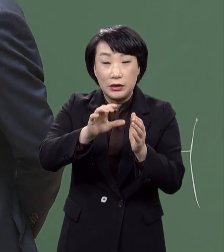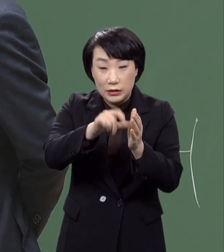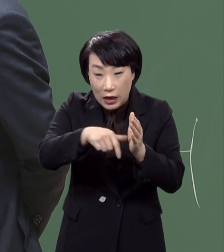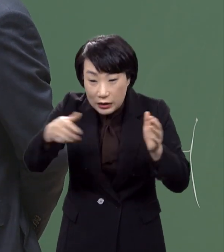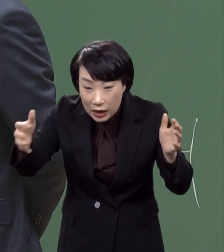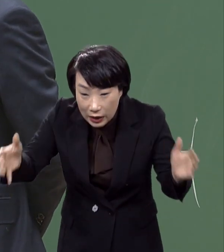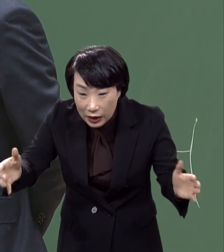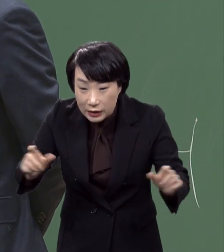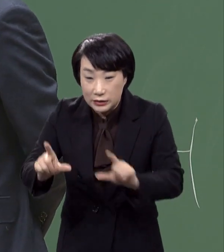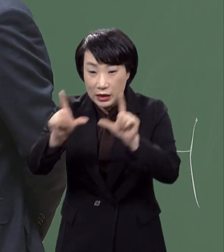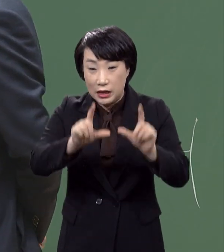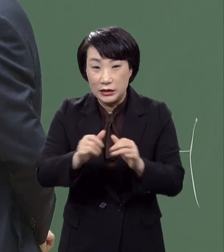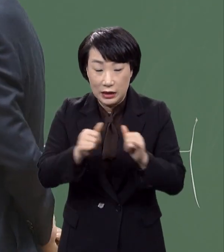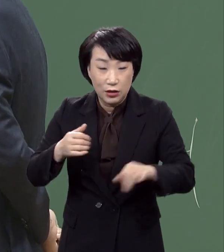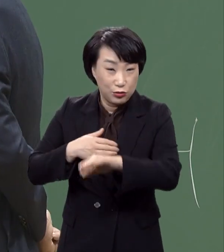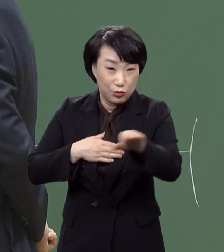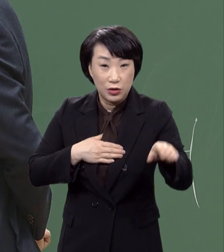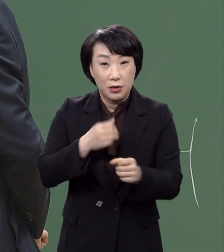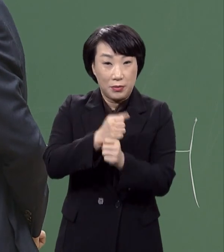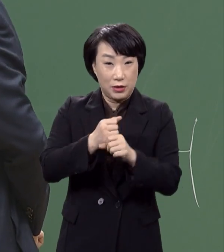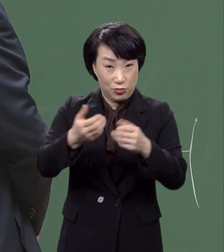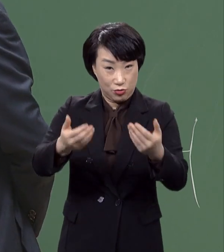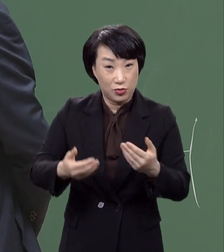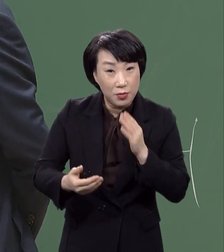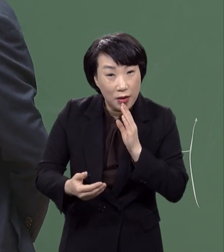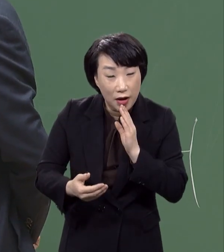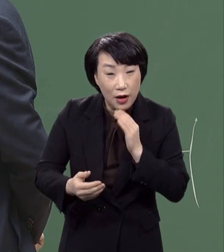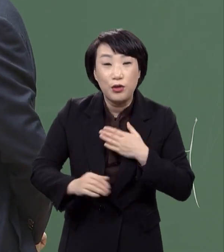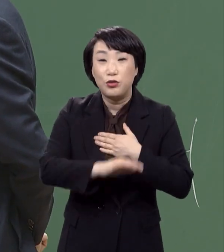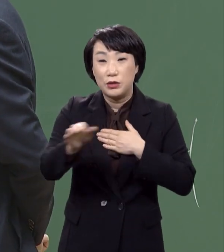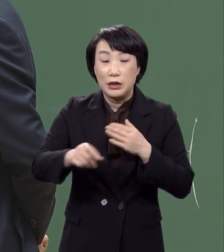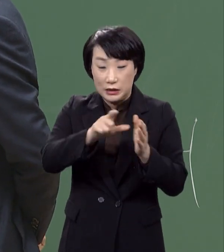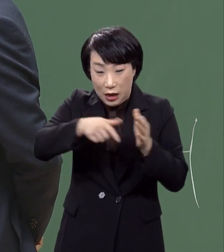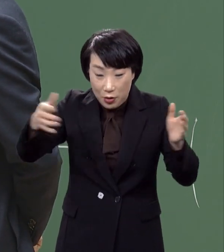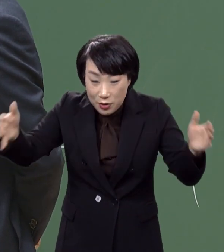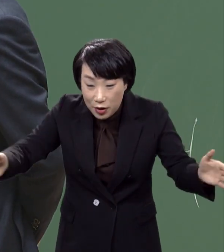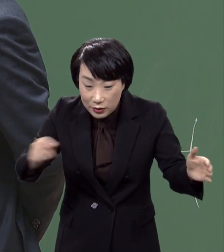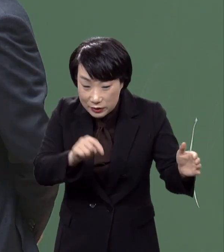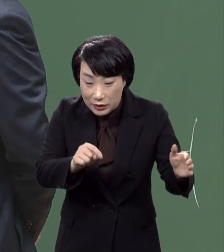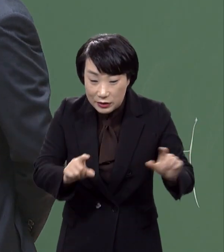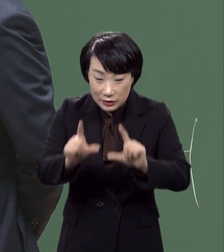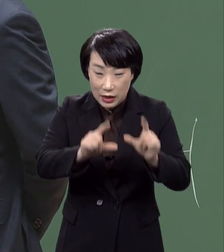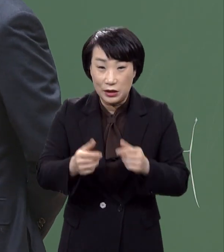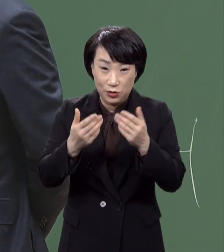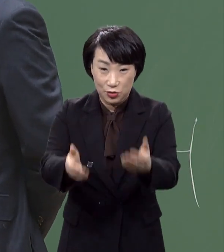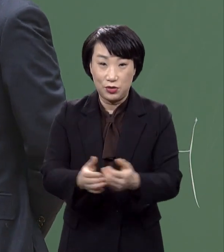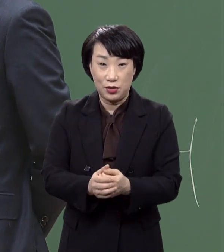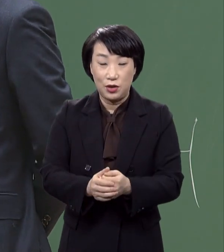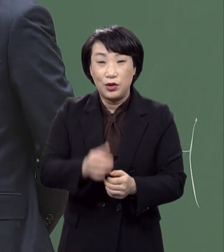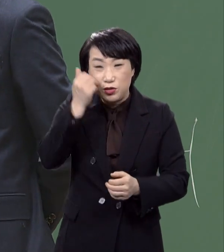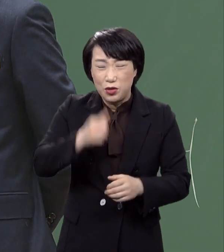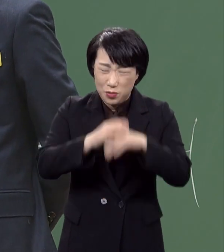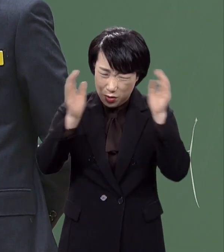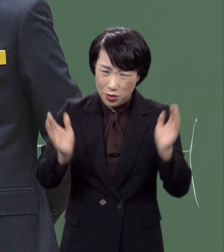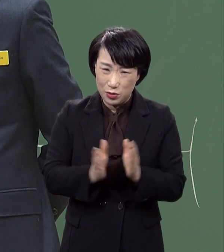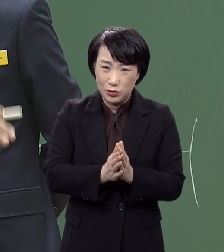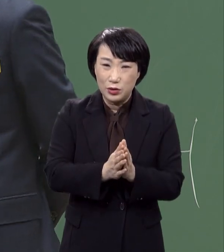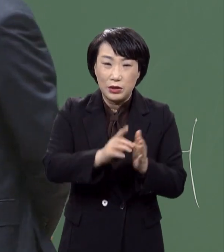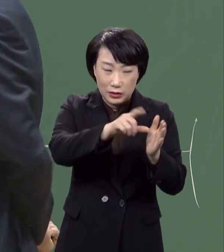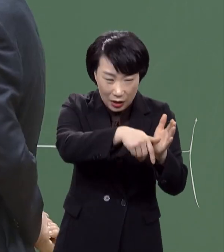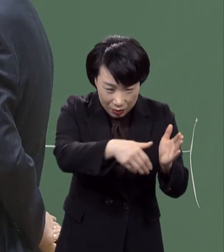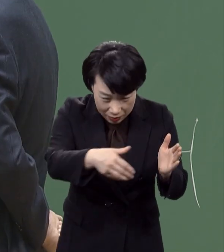수 있는 인간을 만드시고 인간을 세월 속에 두셨다. 누구든지 한 세대의 세월을